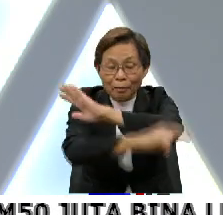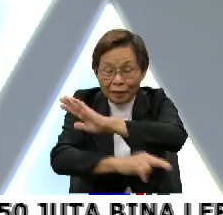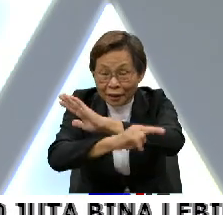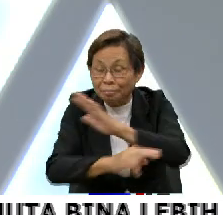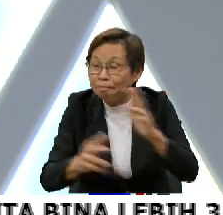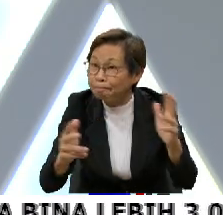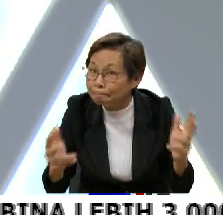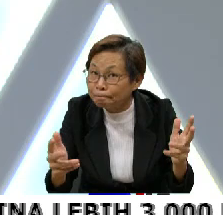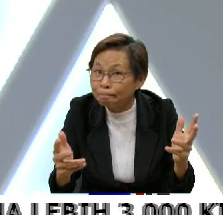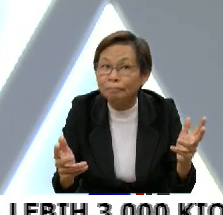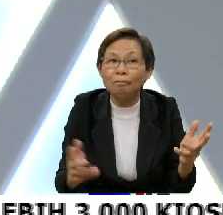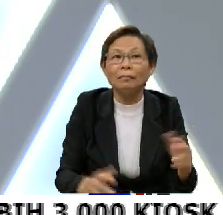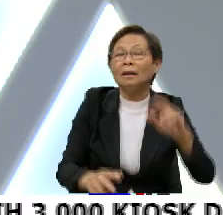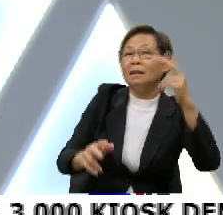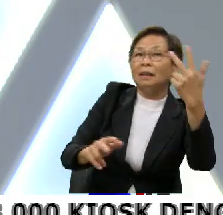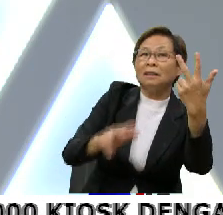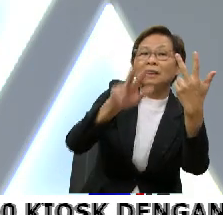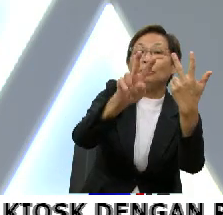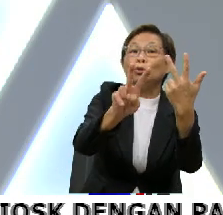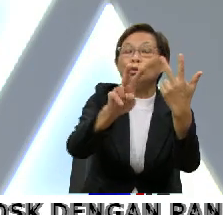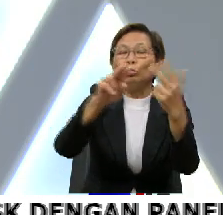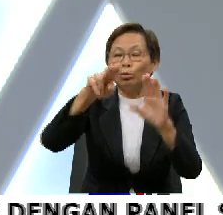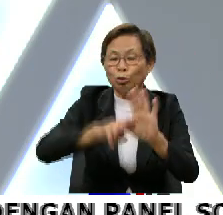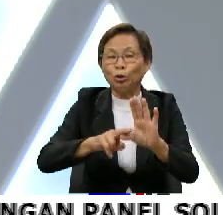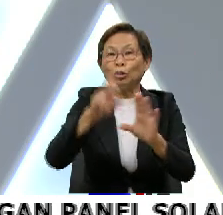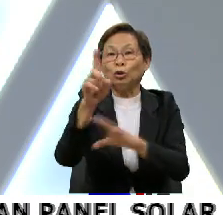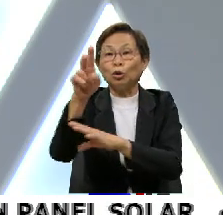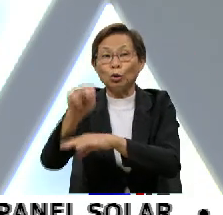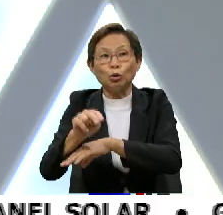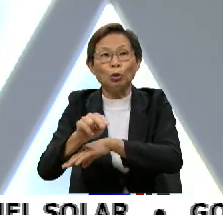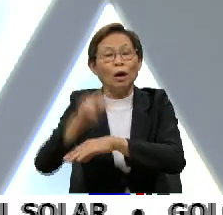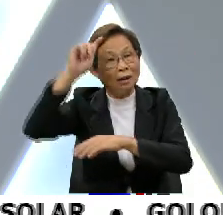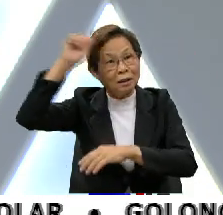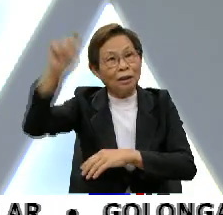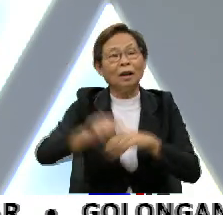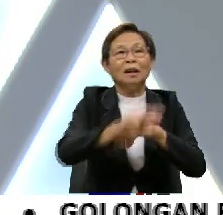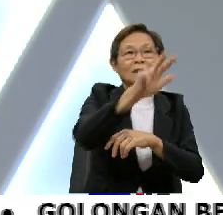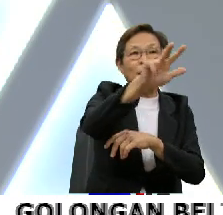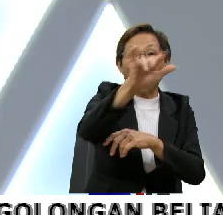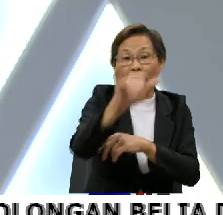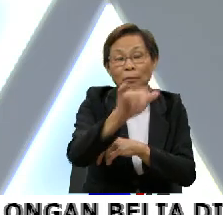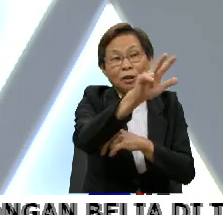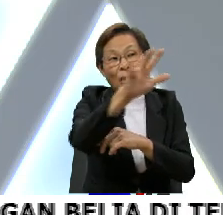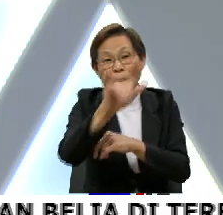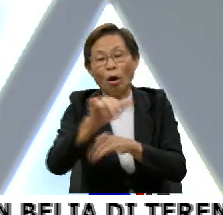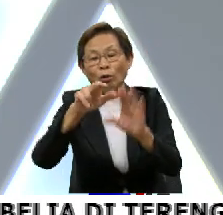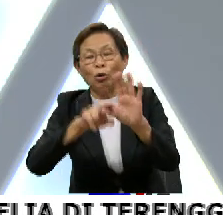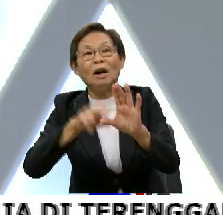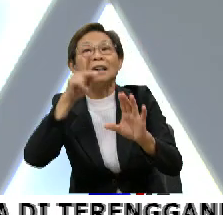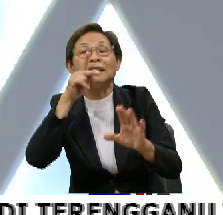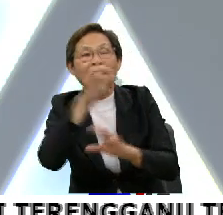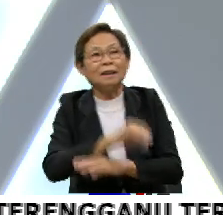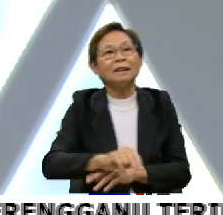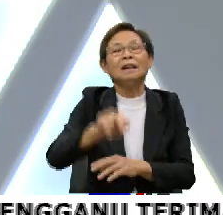beneran 32 kursi Dewantara 36 kerusi di negeri